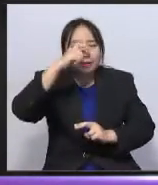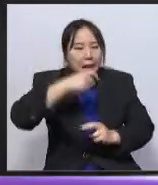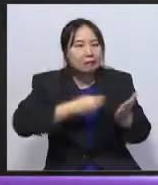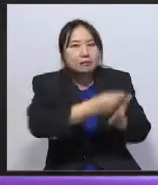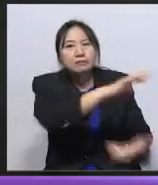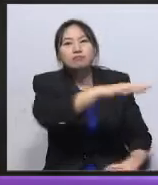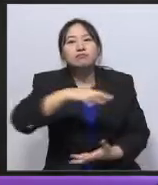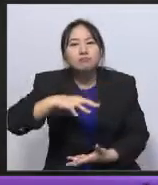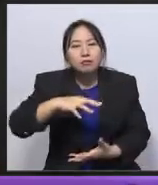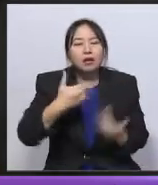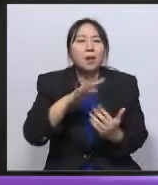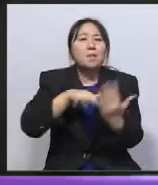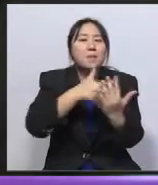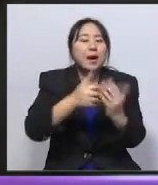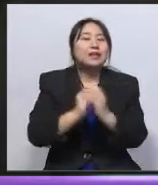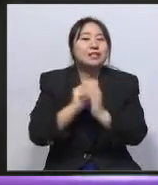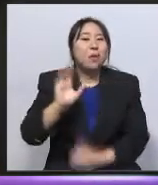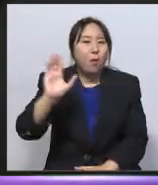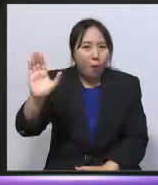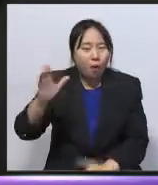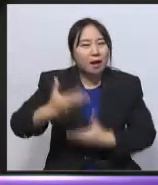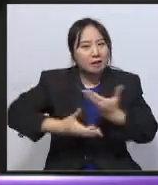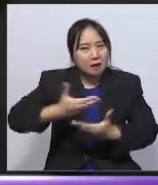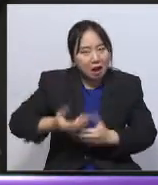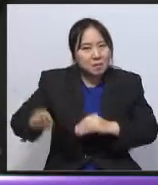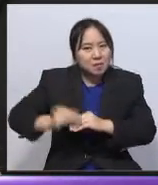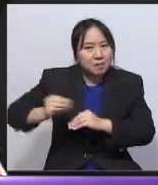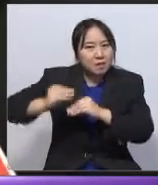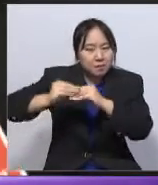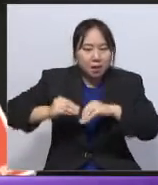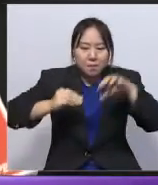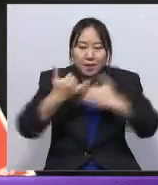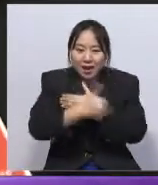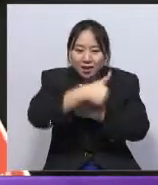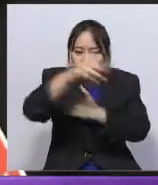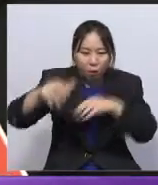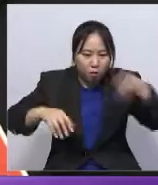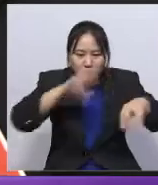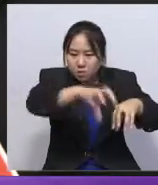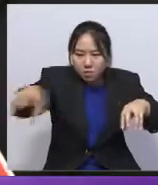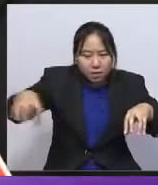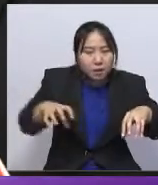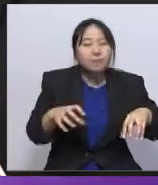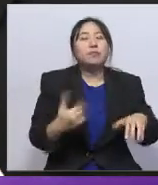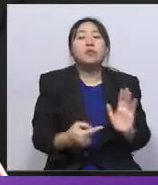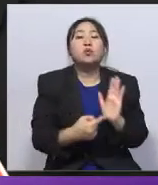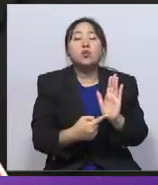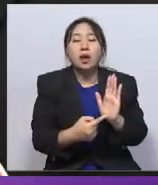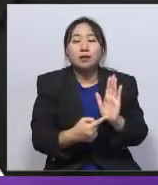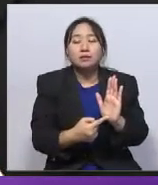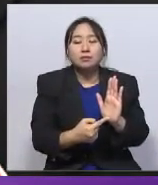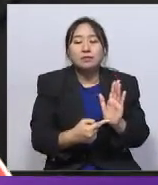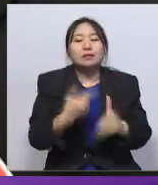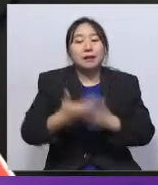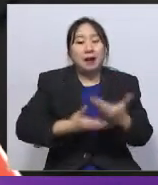ล้วก็ด้วยนโยบายของภาคจีนเองที่มีการขยายตลาดมากขึ้นเปิดตลาดหลายๆที่มากขึ้นครับโดยเฉพาะอย่างที่ผิงเสียงอย่างที่ท่านรัฐมนตรีพูดถึงเนี่ยครับต